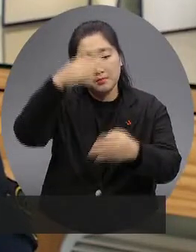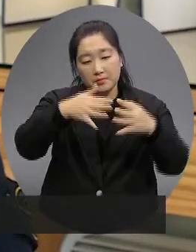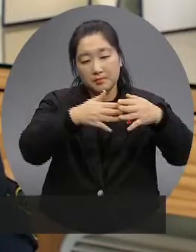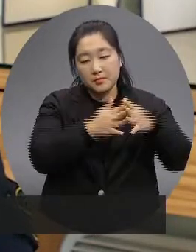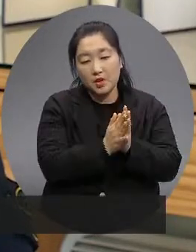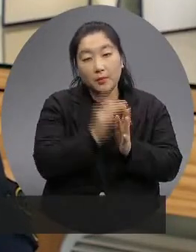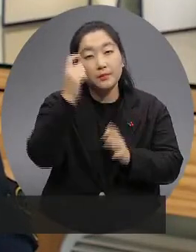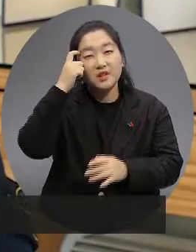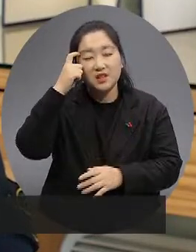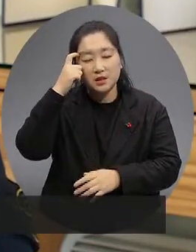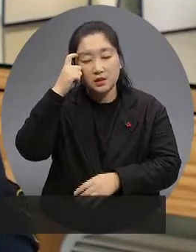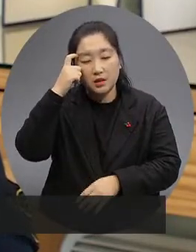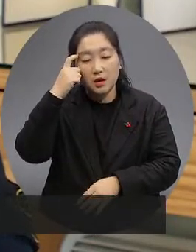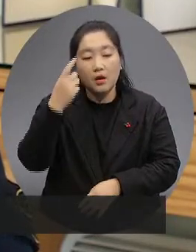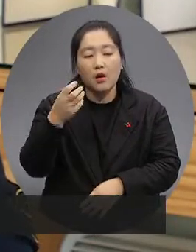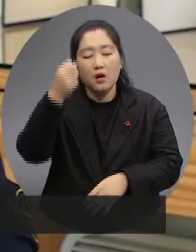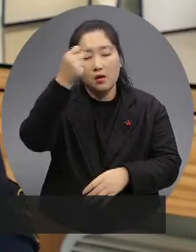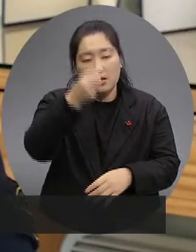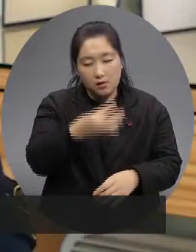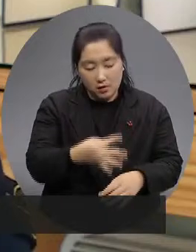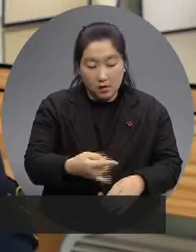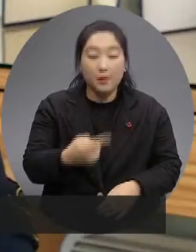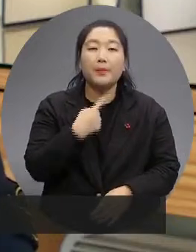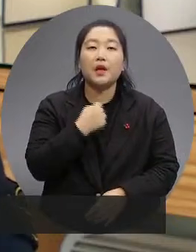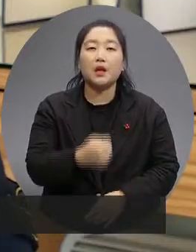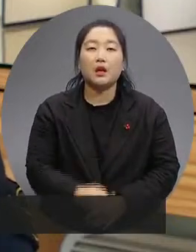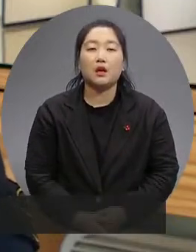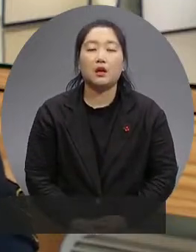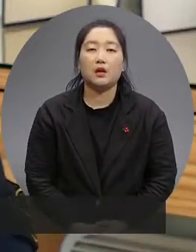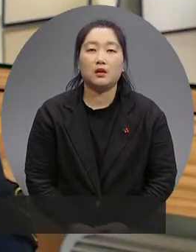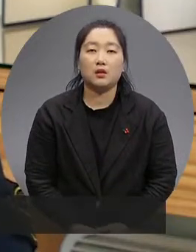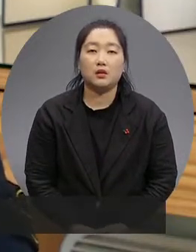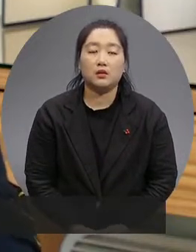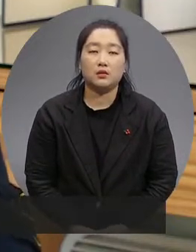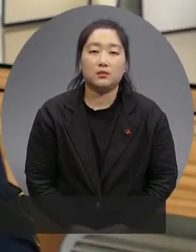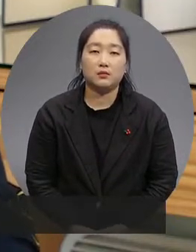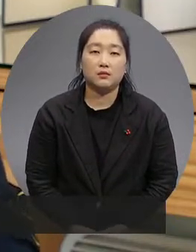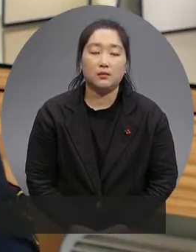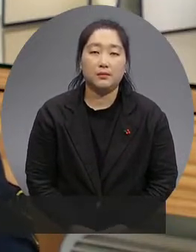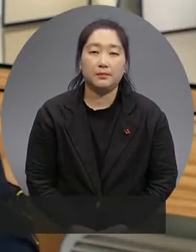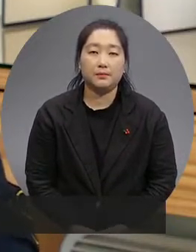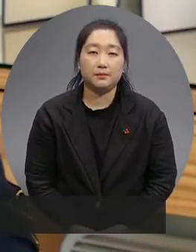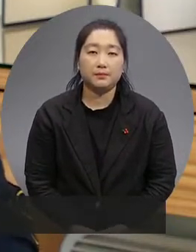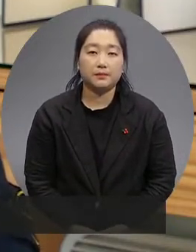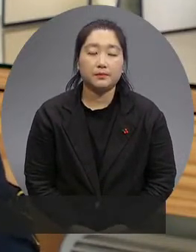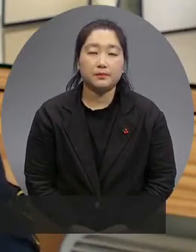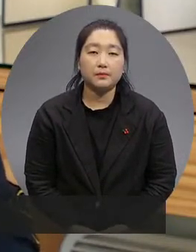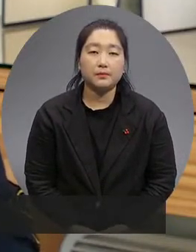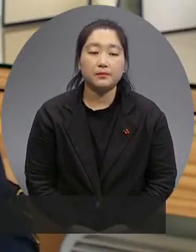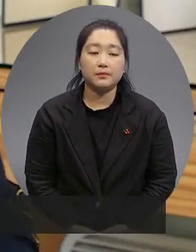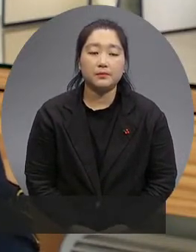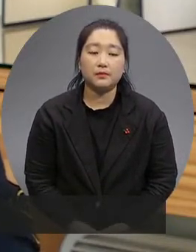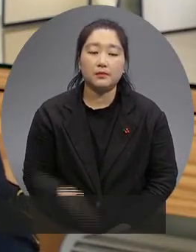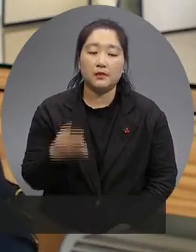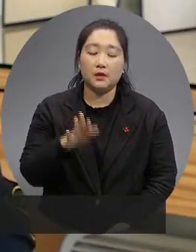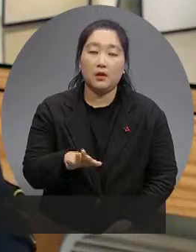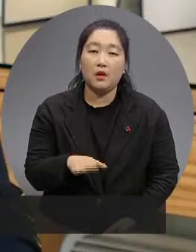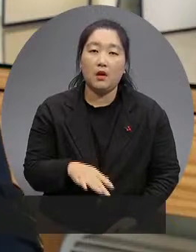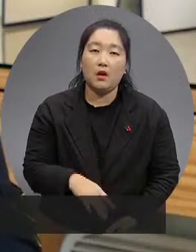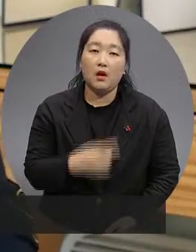그만둬야 되겠다라는 생각을 참 수십 차례 여러 번 많이 했었어요.